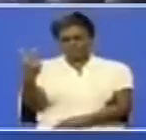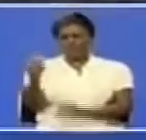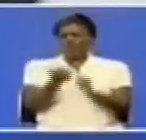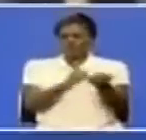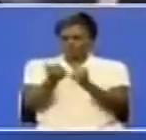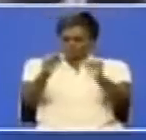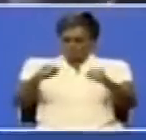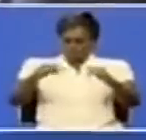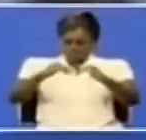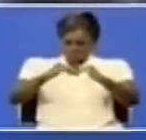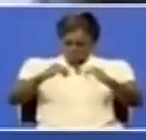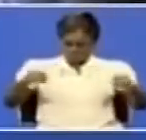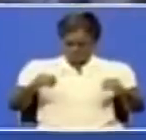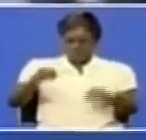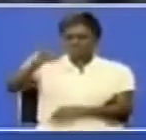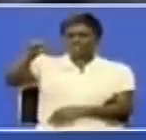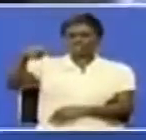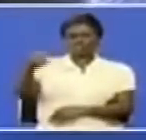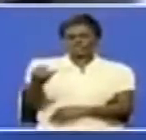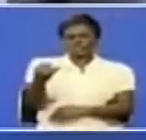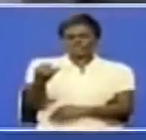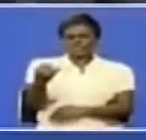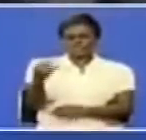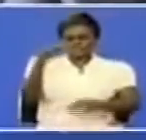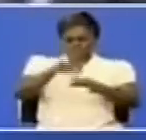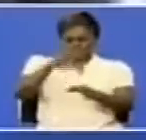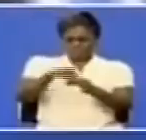also likely to split the Jubilee vote in the region